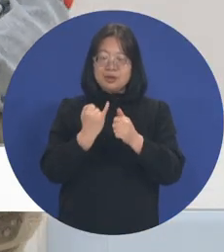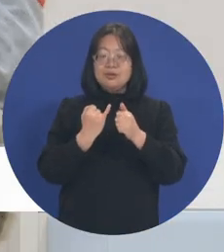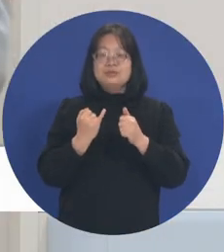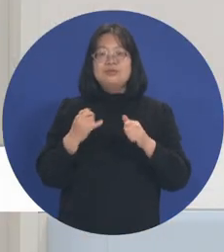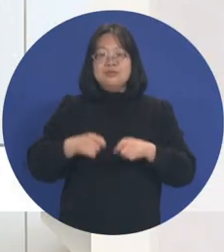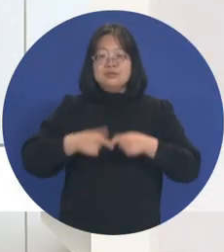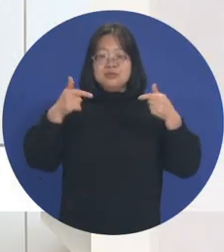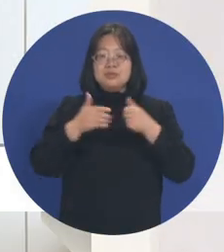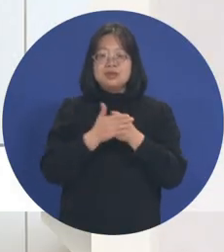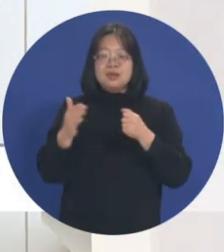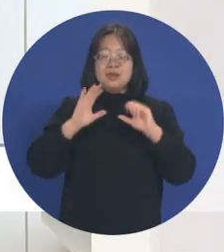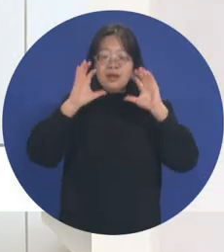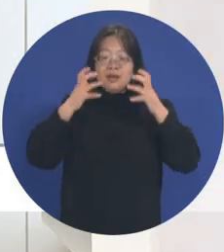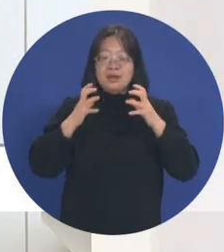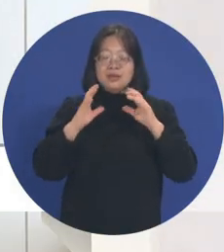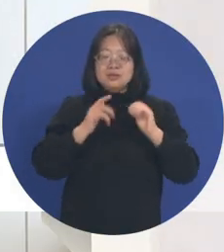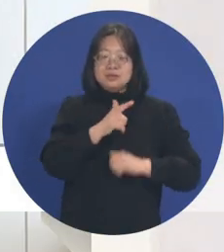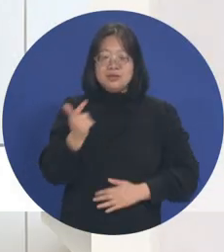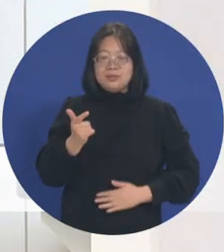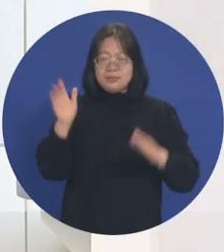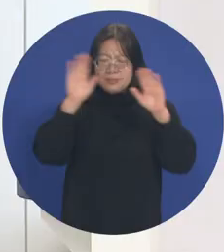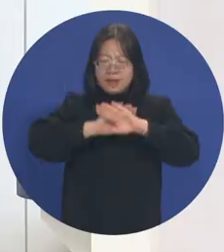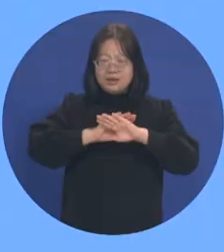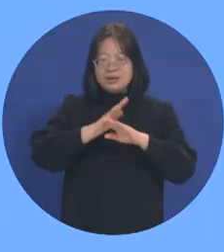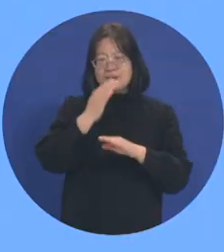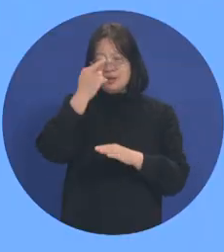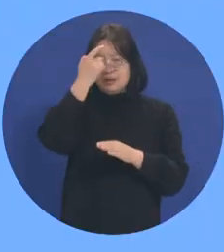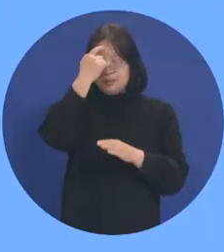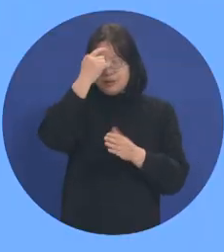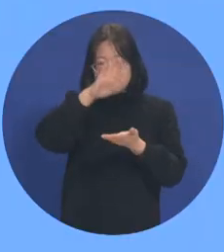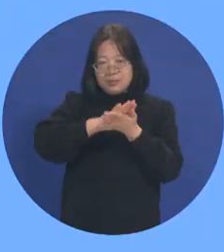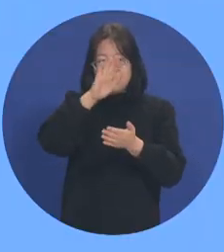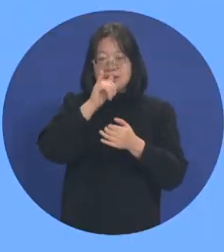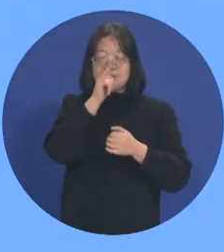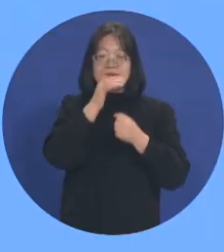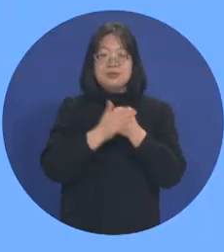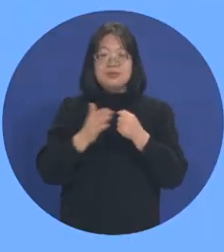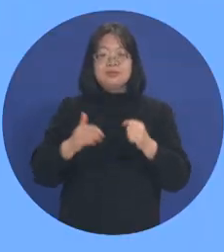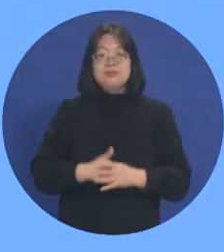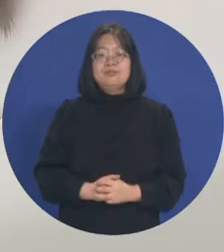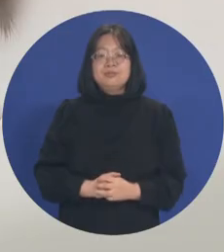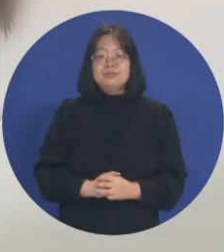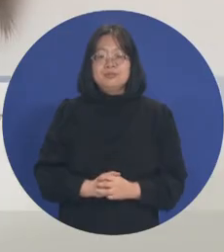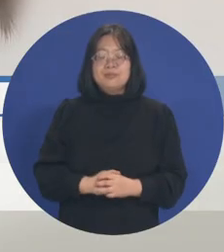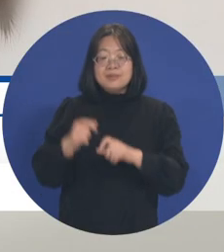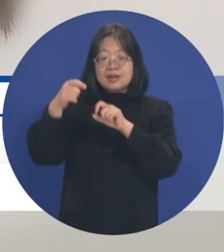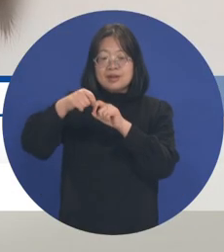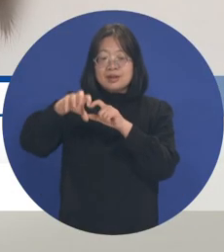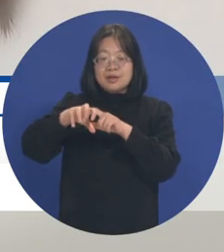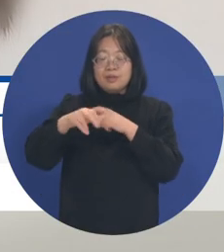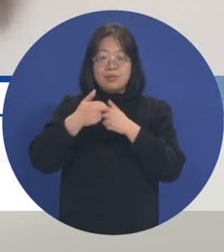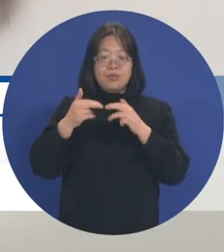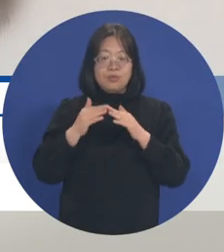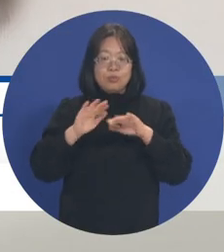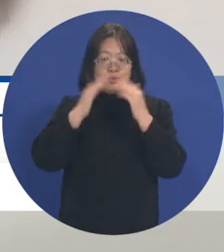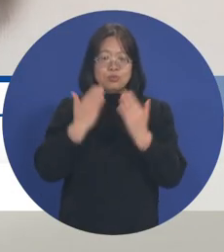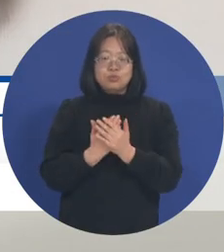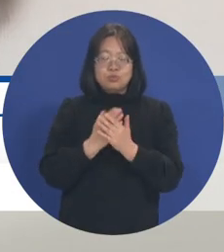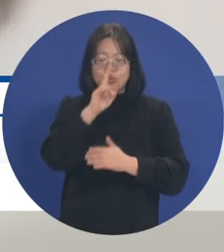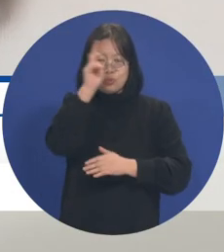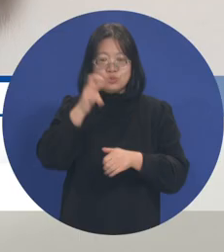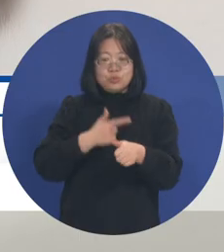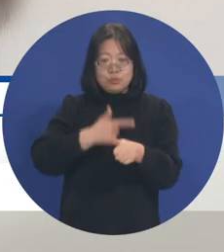많아진 데다 어린아이들은 저녁이나 밤에 고열을 앓는 경우가 많기 때문입니다. 근처에 병원들은 다